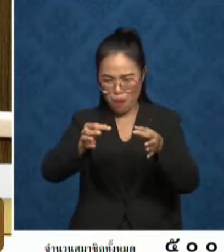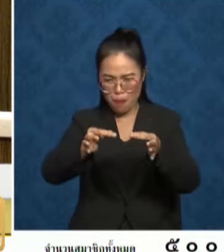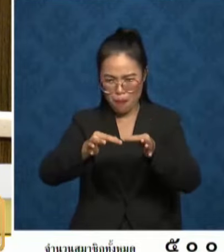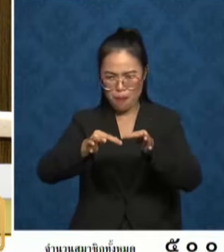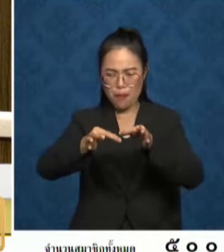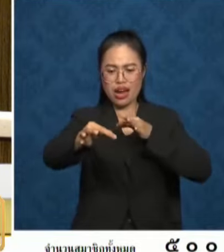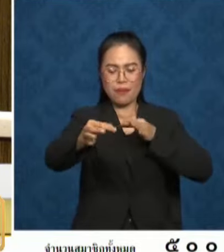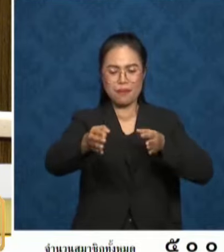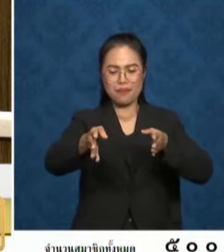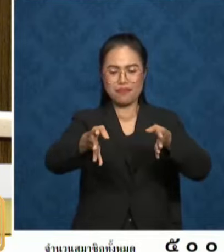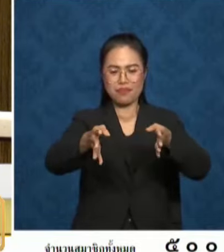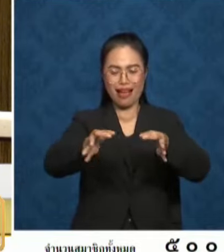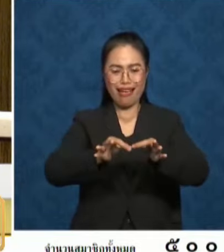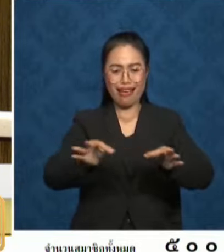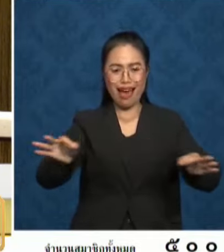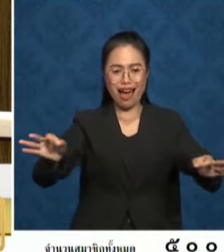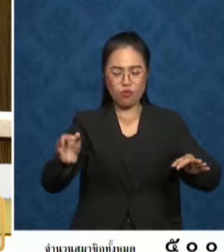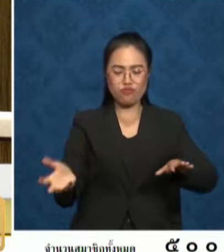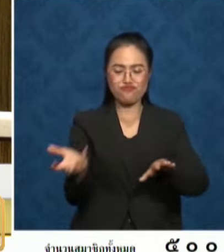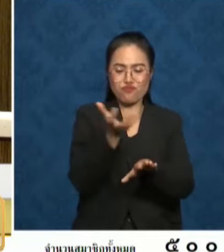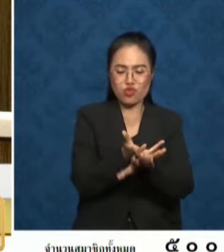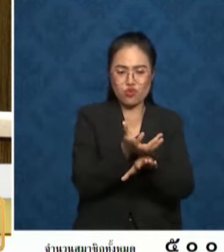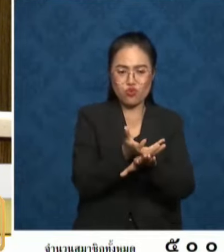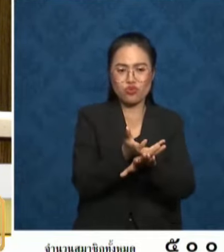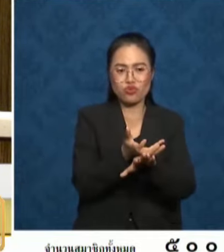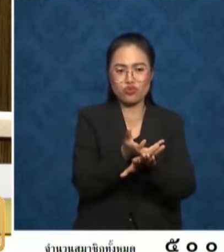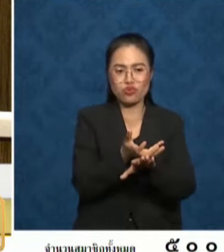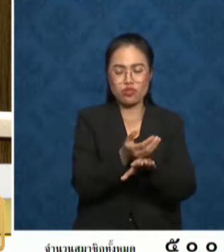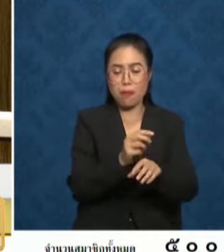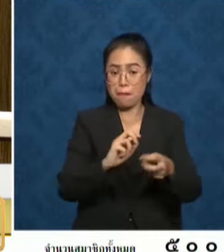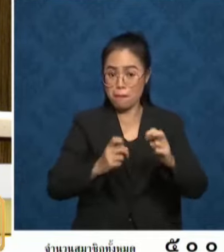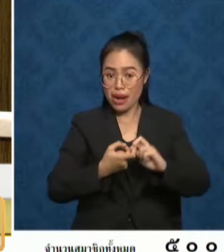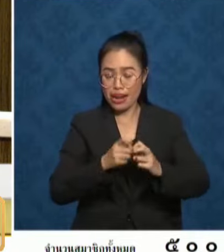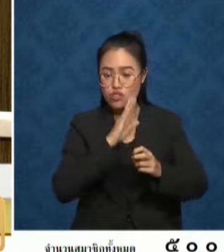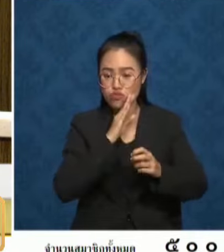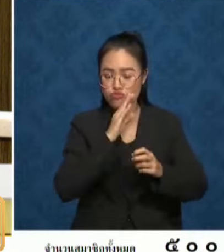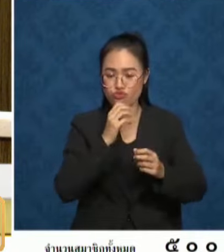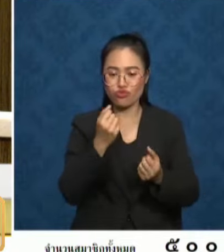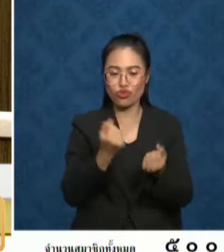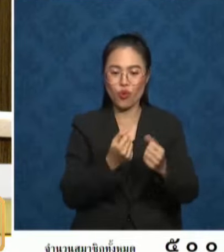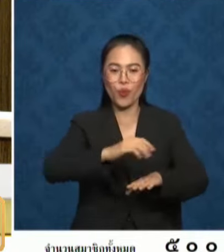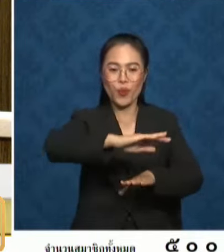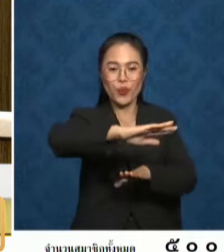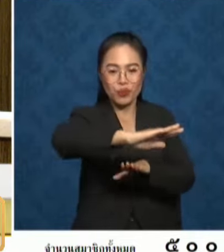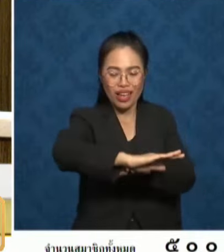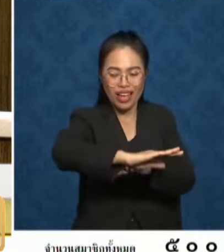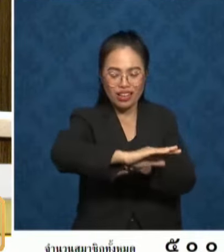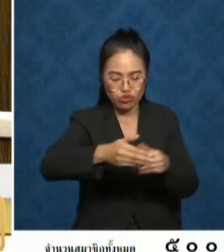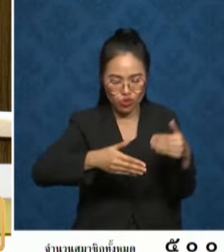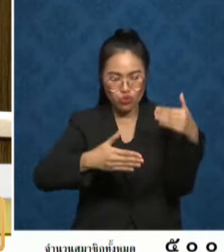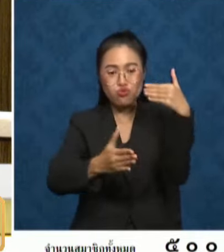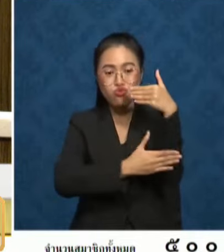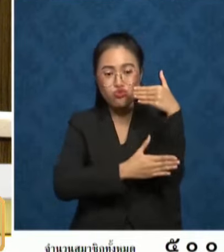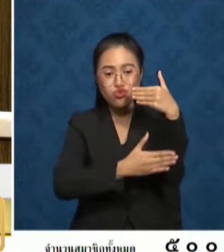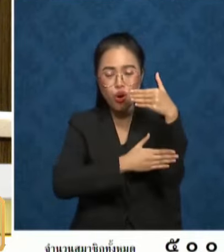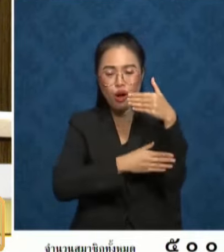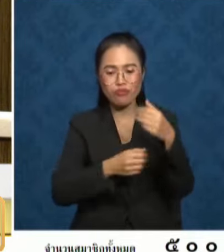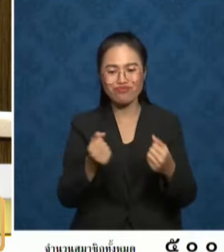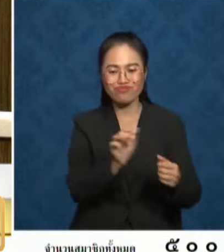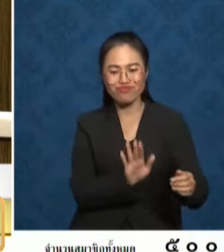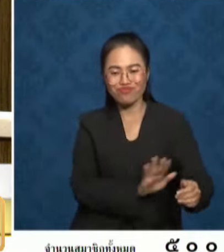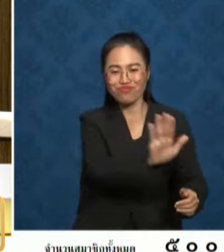มันทุกเพียงตรงกลางหน่อยเดียวปัญหาคืออะไรปัญหาคือเวลาทางแยกเข้าซอยหรือออกจากซอยต้องใช้วง